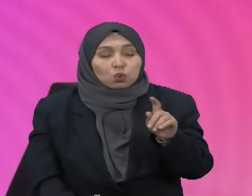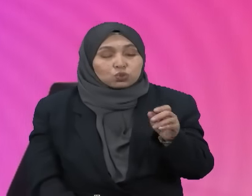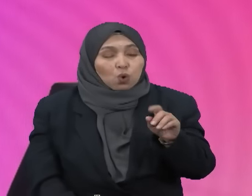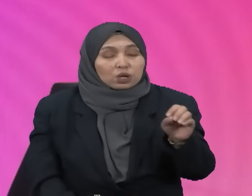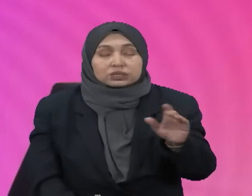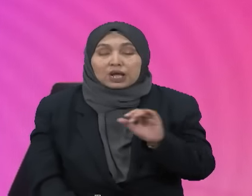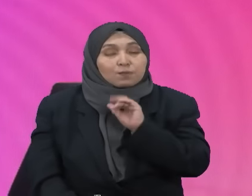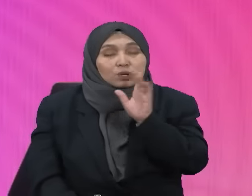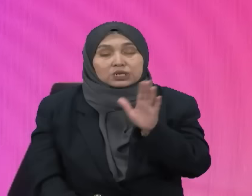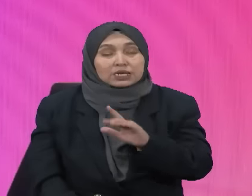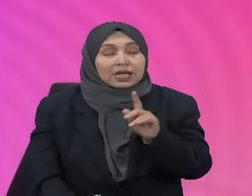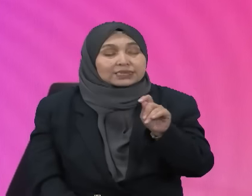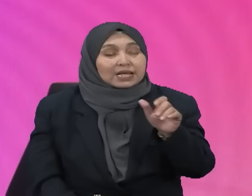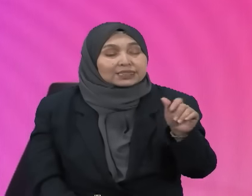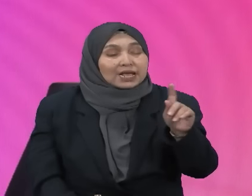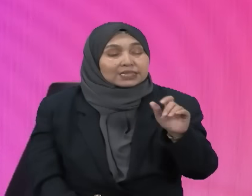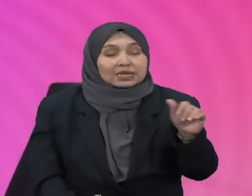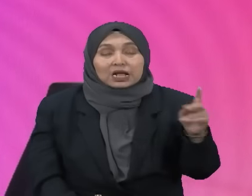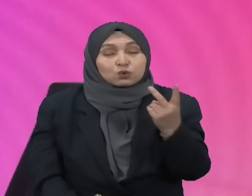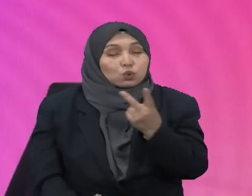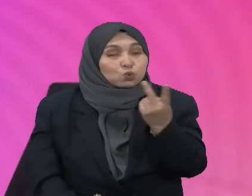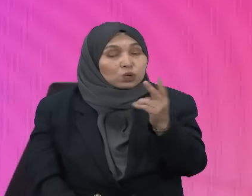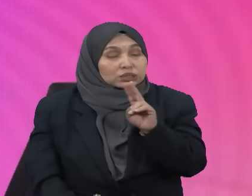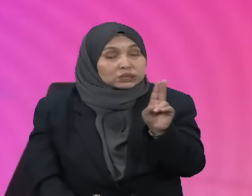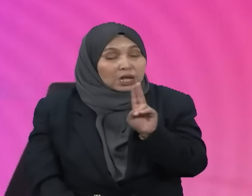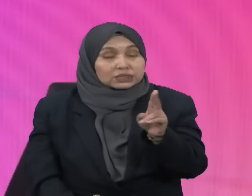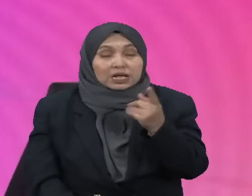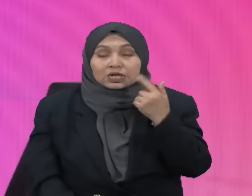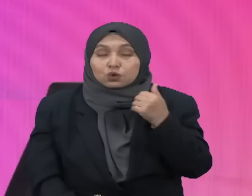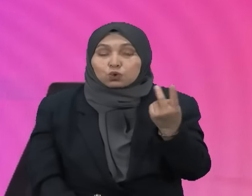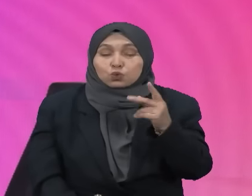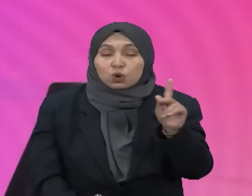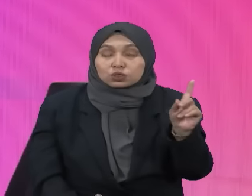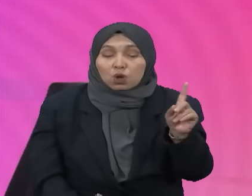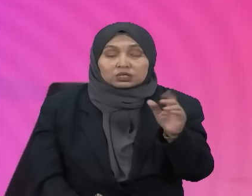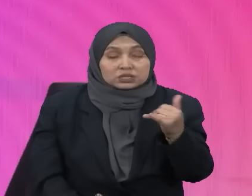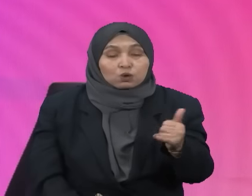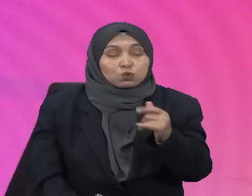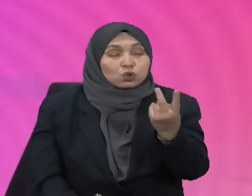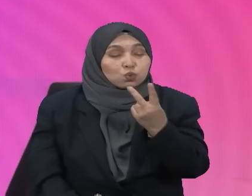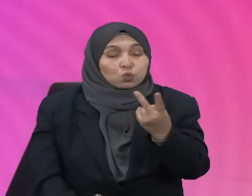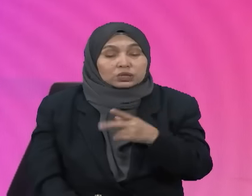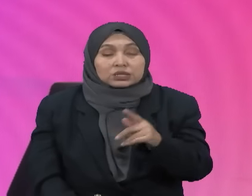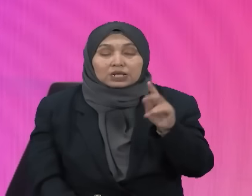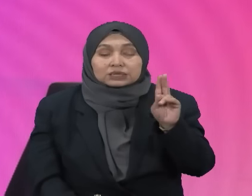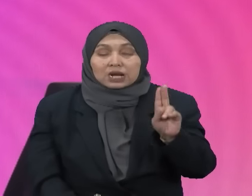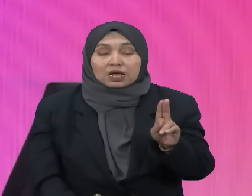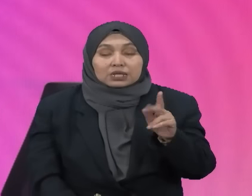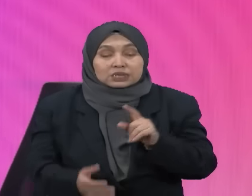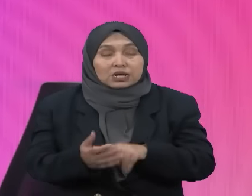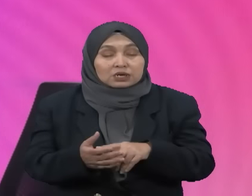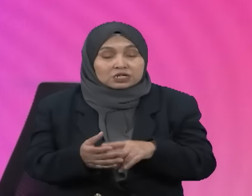ataupun ya ta taharu, dua-dua ta. Tadi dua-dua ta, ini dua-dua ta. Ini kesalahan terpengaruh dengan huruf